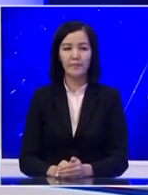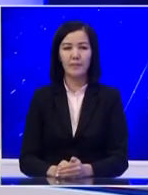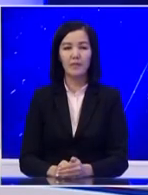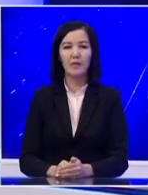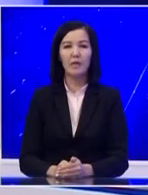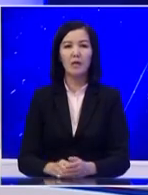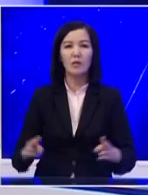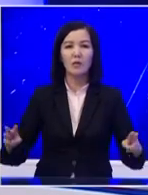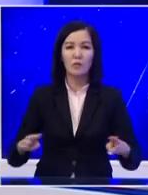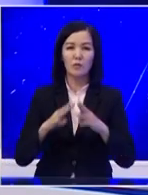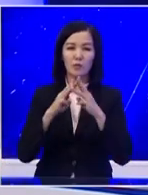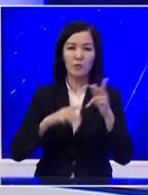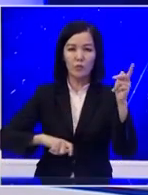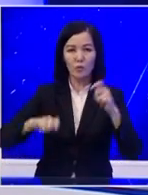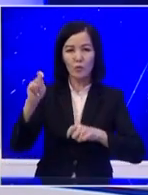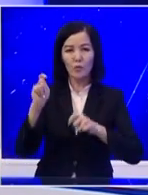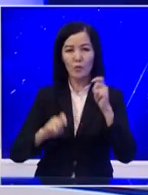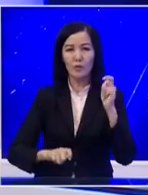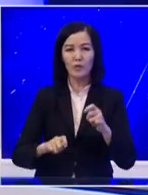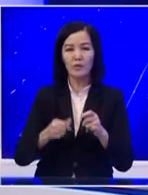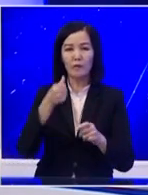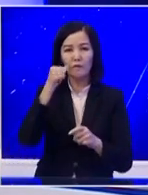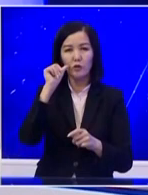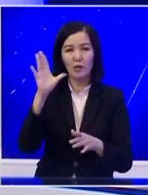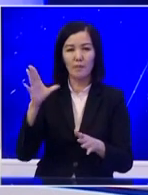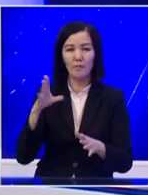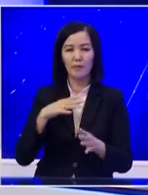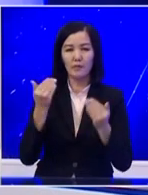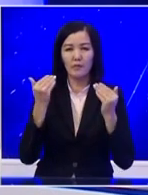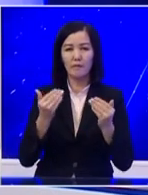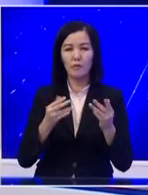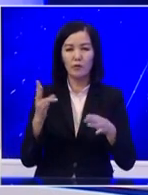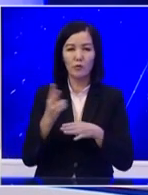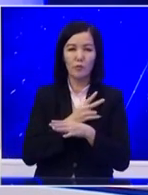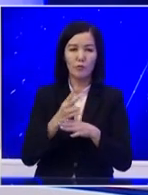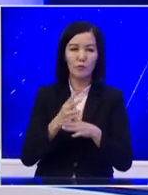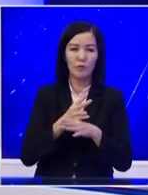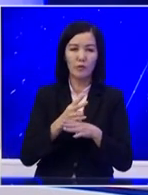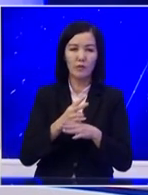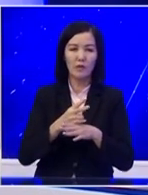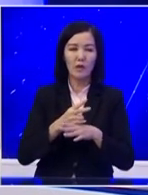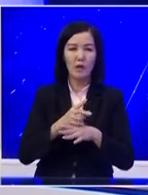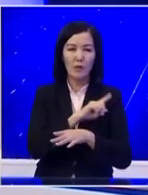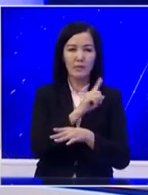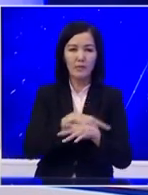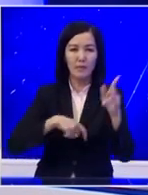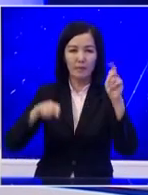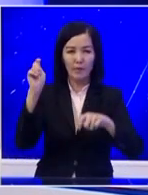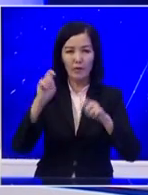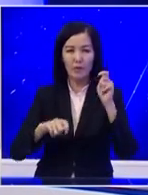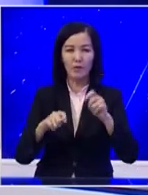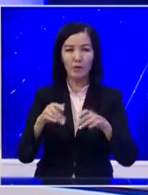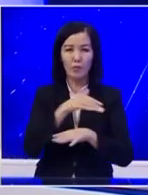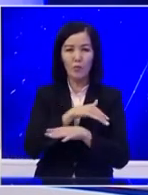В столице уже сутки идет дождь. Если вчера он был мелкий и моросящий, то сегодня ночью проливной ливень буквально затопил